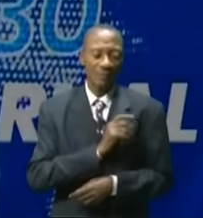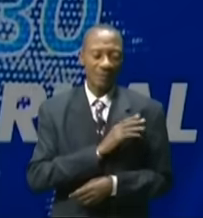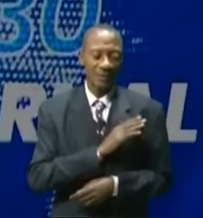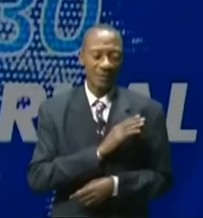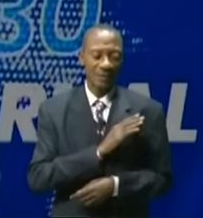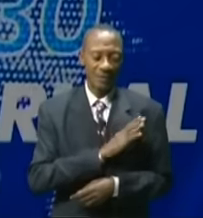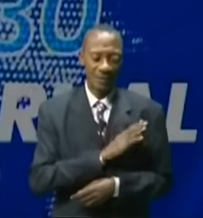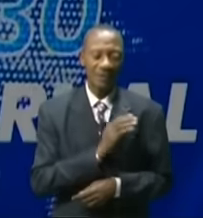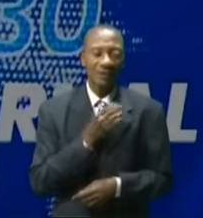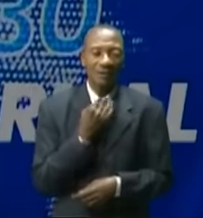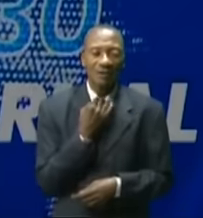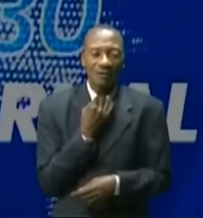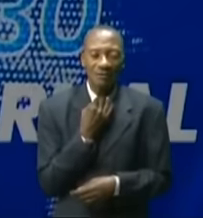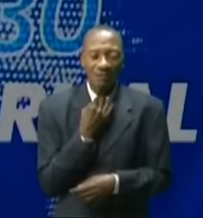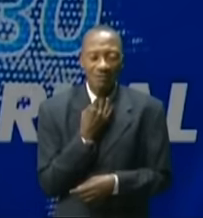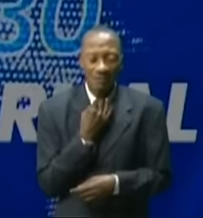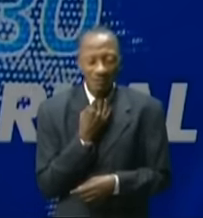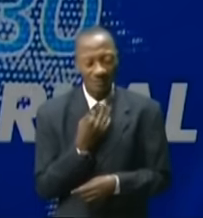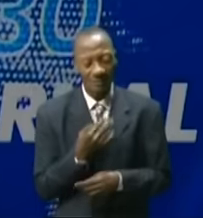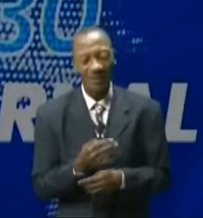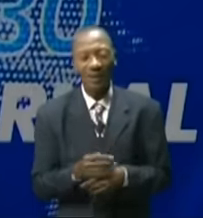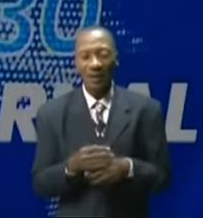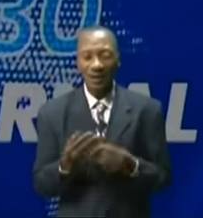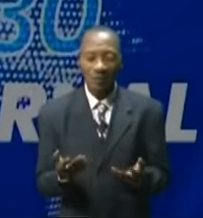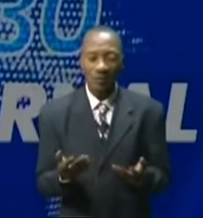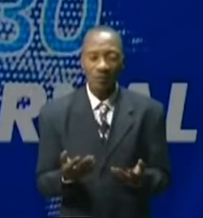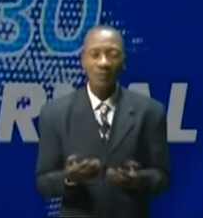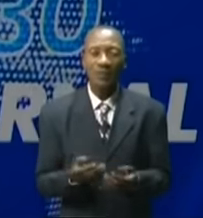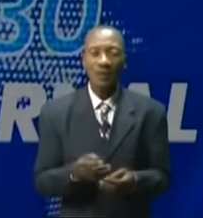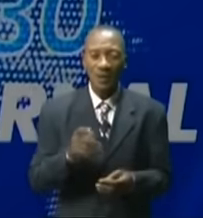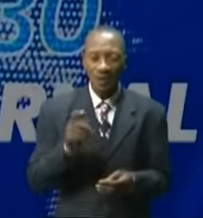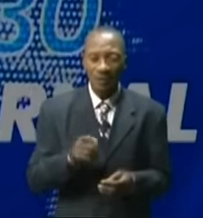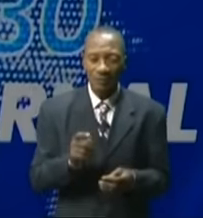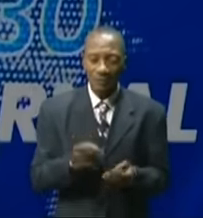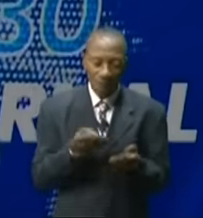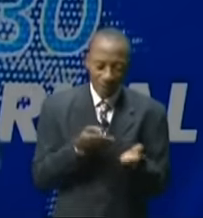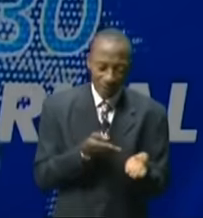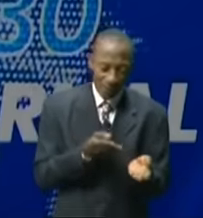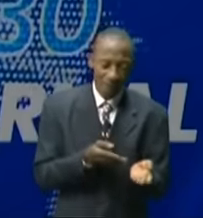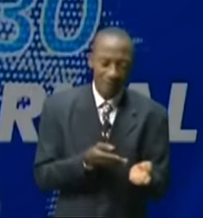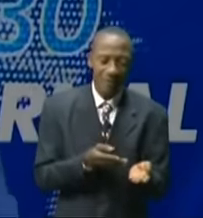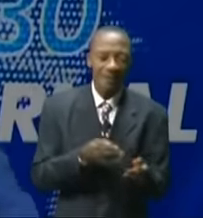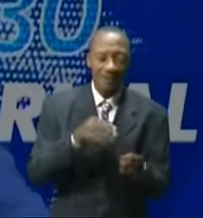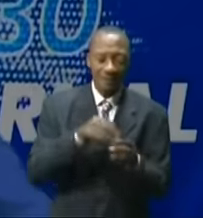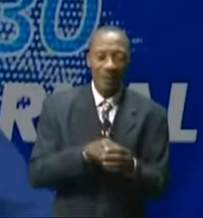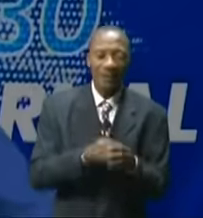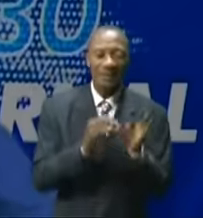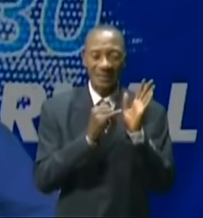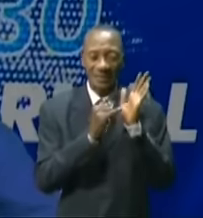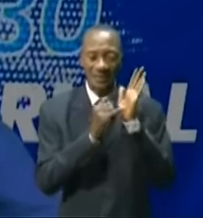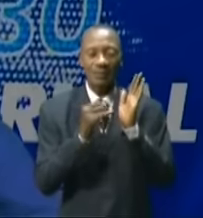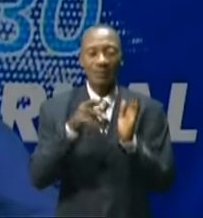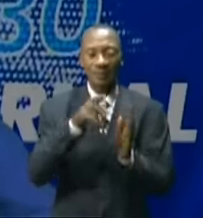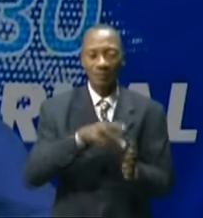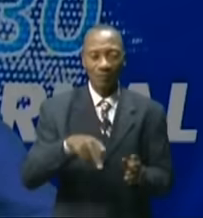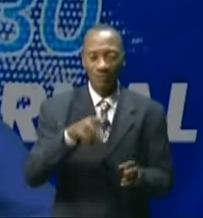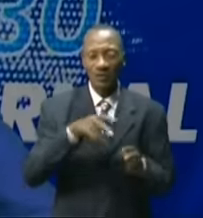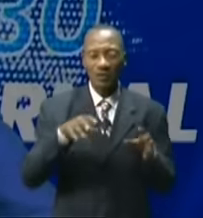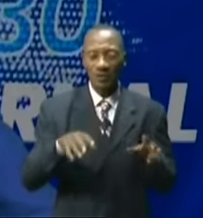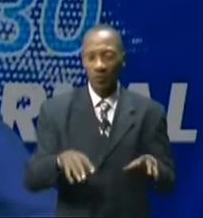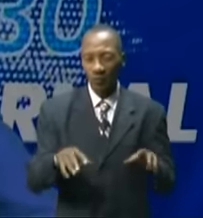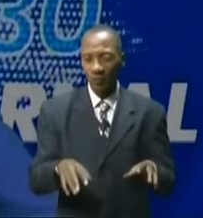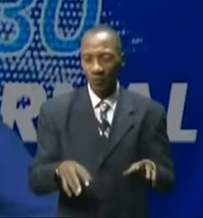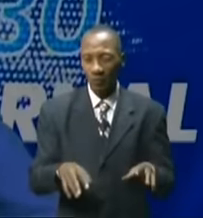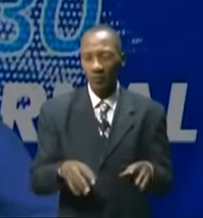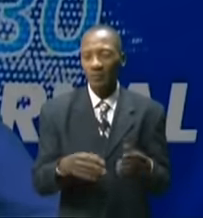série d'enquêtes menées depuis 2021 dans 6 provinces de la RDC. Ces résultats ont été présentés au cours d'un atelier organisé à